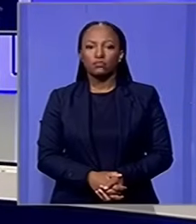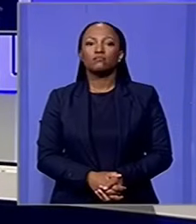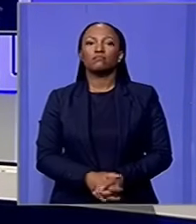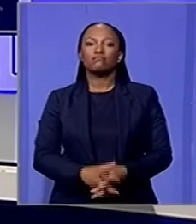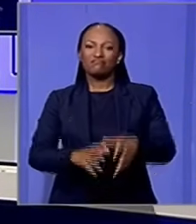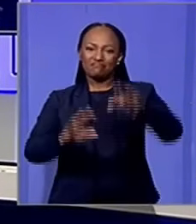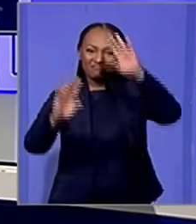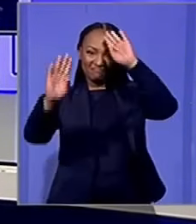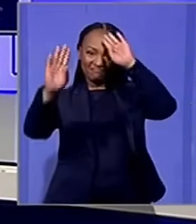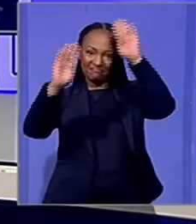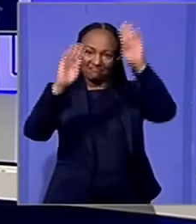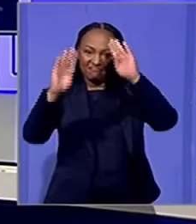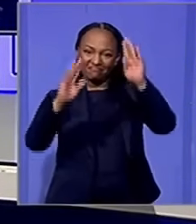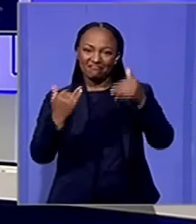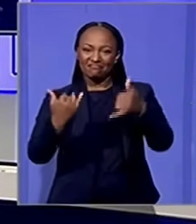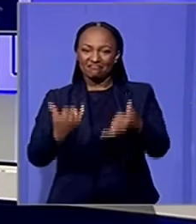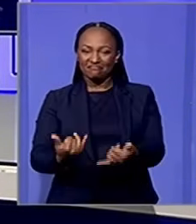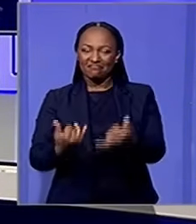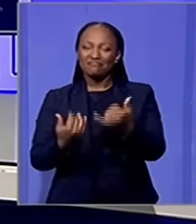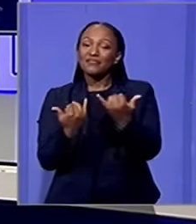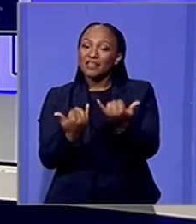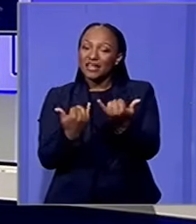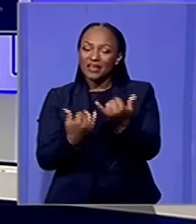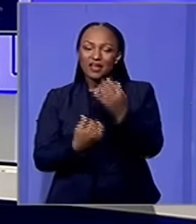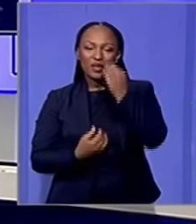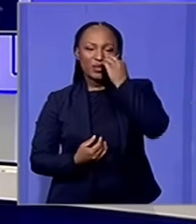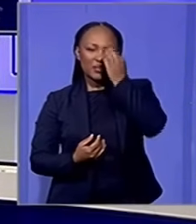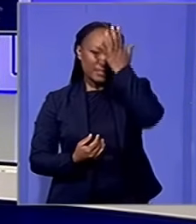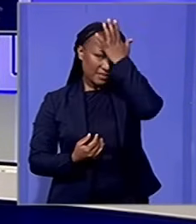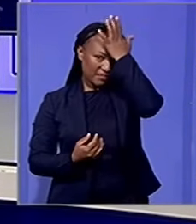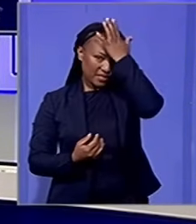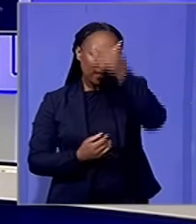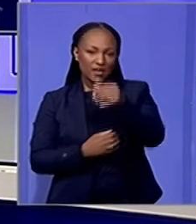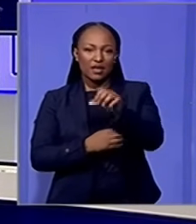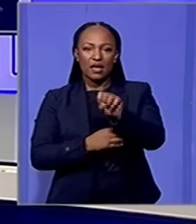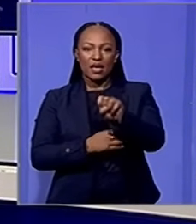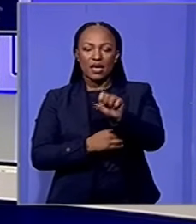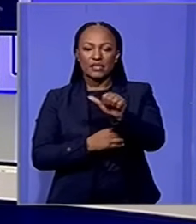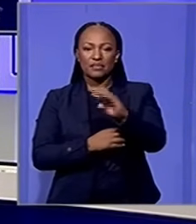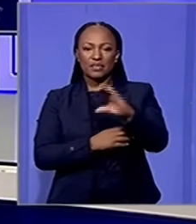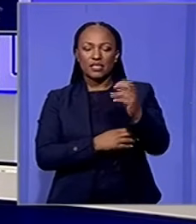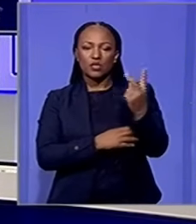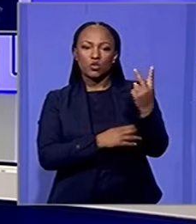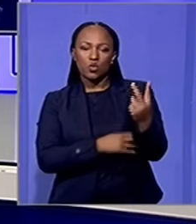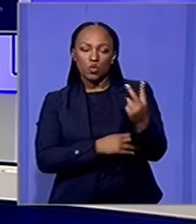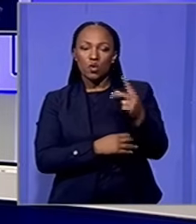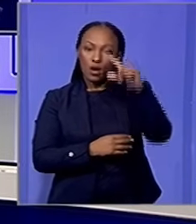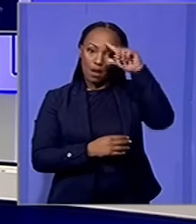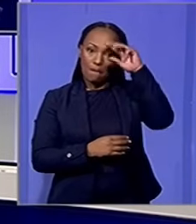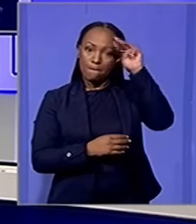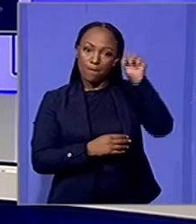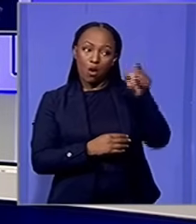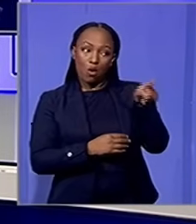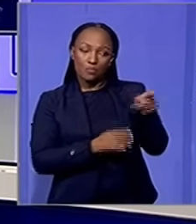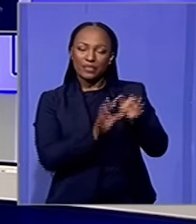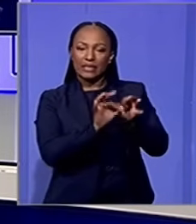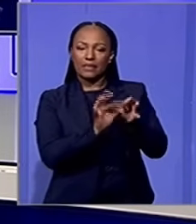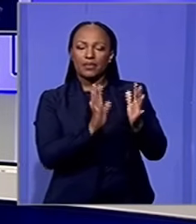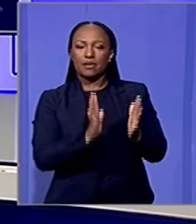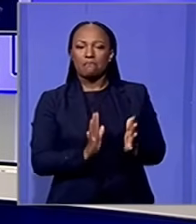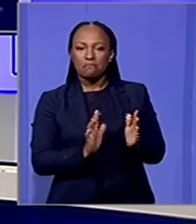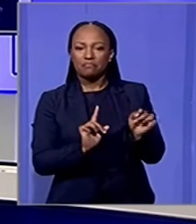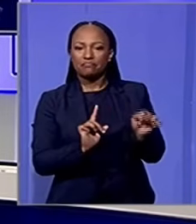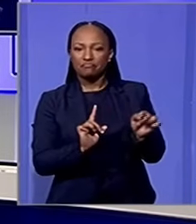Bešung Thobela ye ke kgašo ya ditaba tša leleme la Sepedi mo go SABC 2 go menna ke farafarilwe ke Mphoteme bjalo ka mofetoledi wa polelo ya